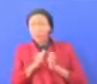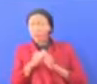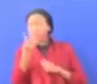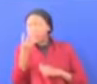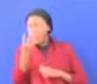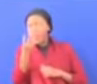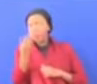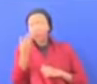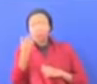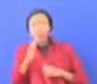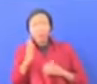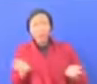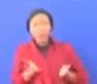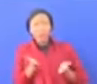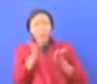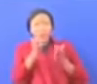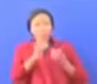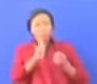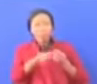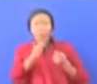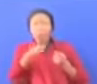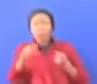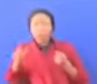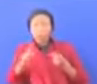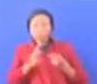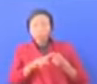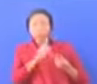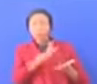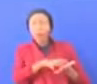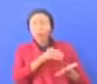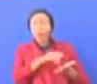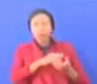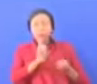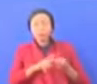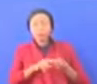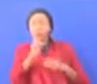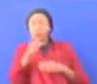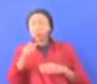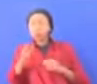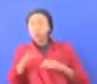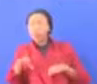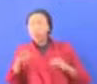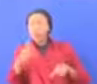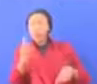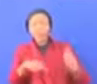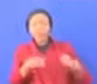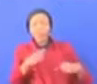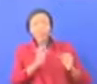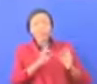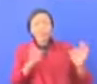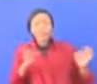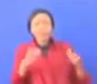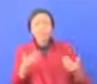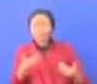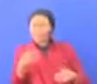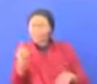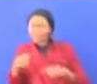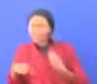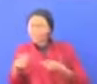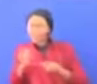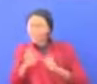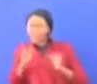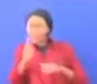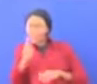bora na siasa safi. Siasa safi ipo, Mama Samia ameweka mambo levo, uongozi upo vizuri, ardhi